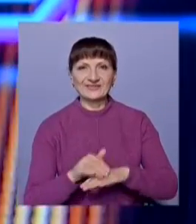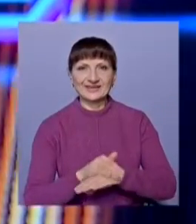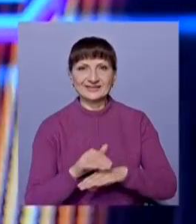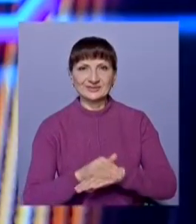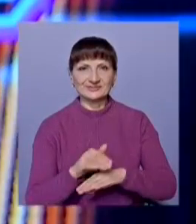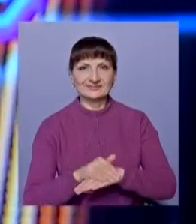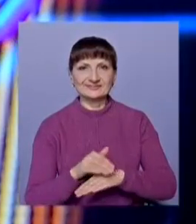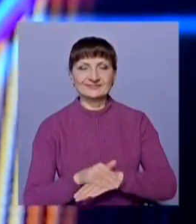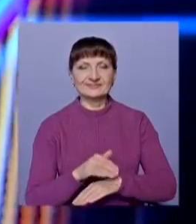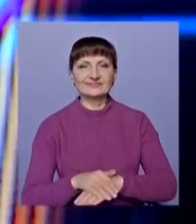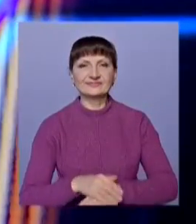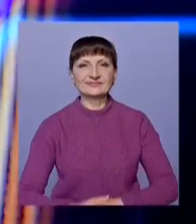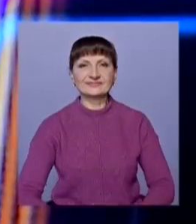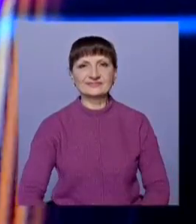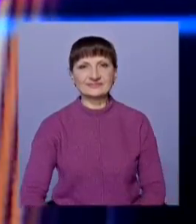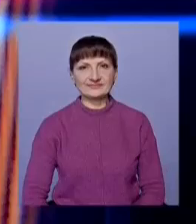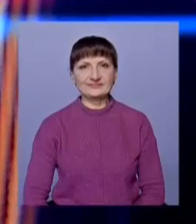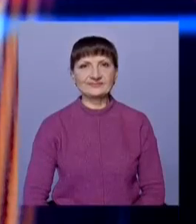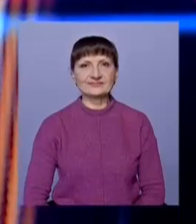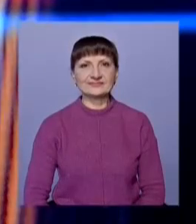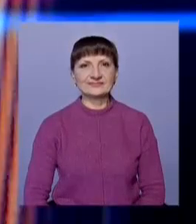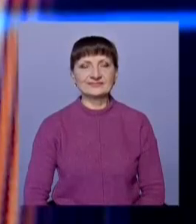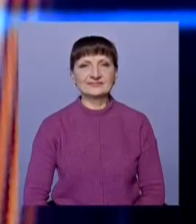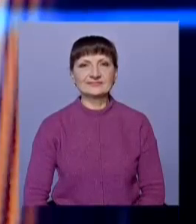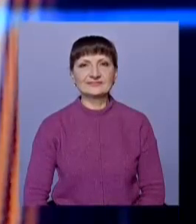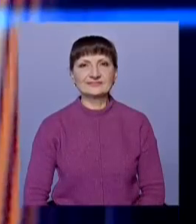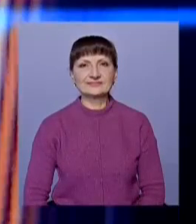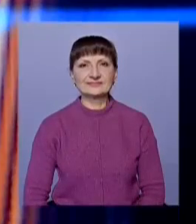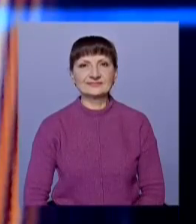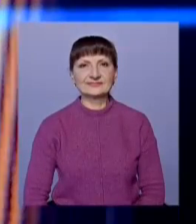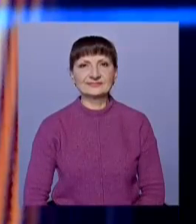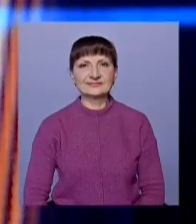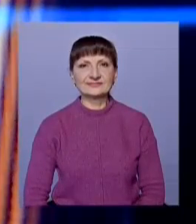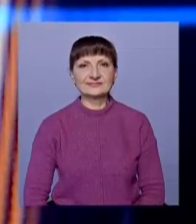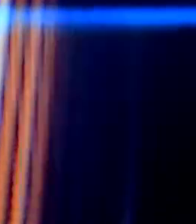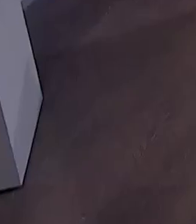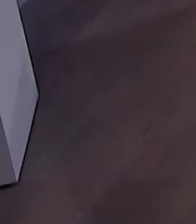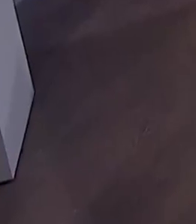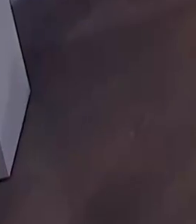эксперт Института мировой экономики и политики при фонде первого президента Казахстана. Счастливо.